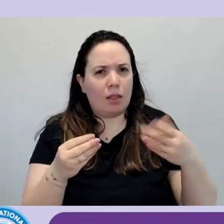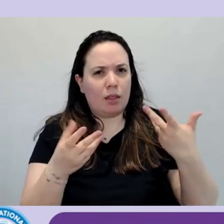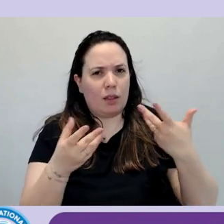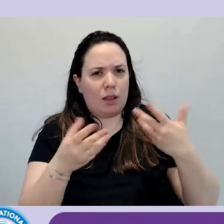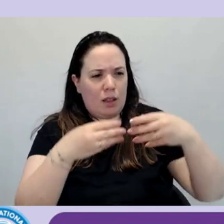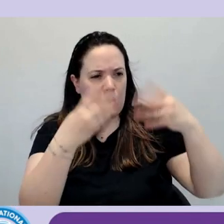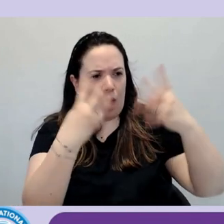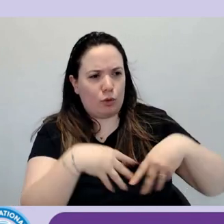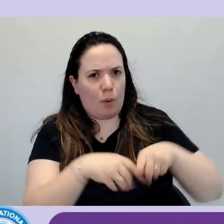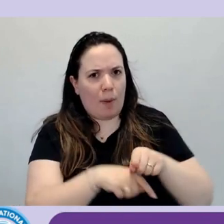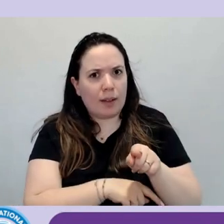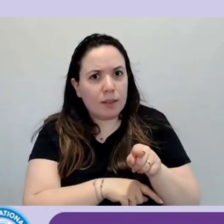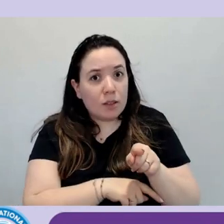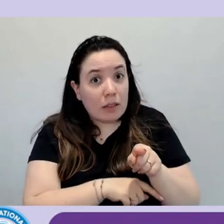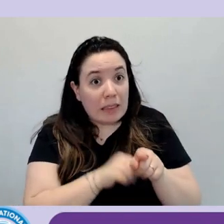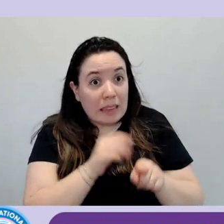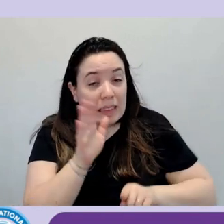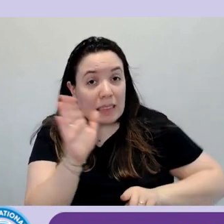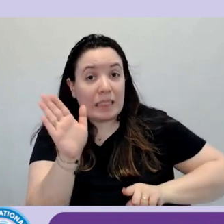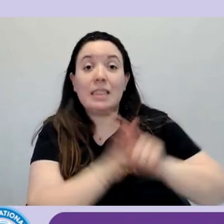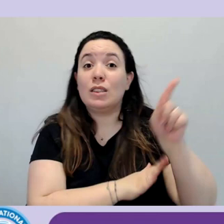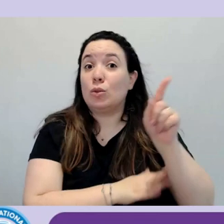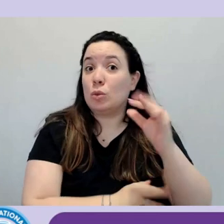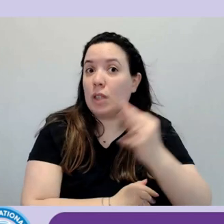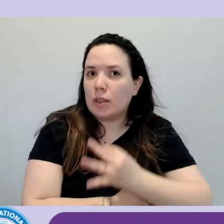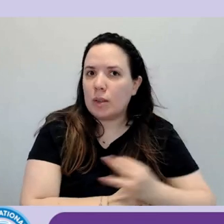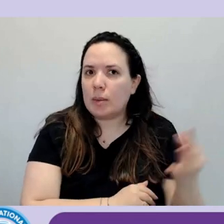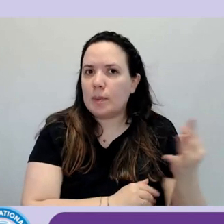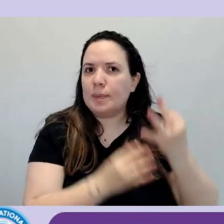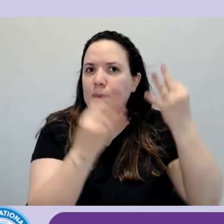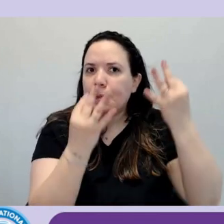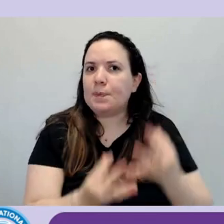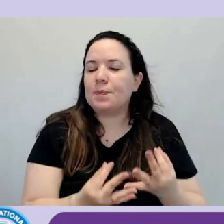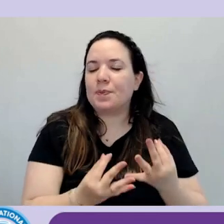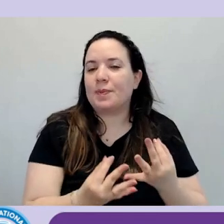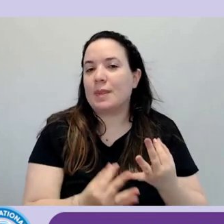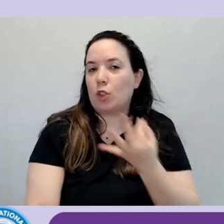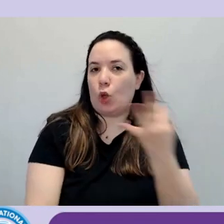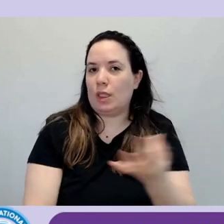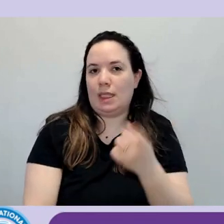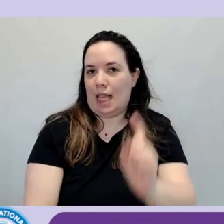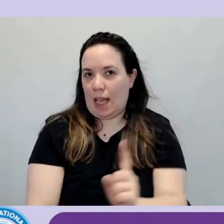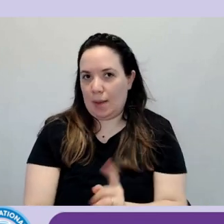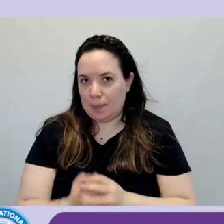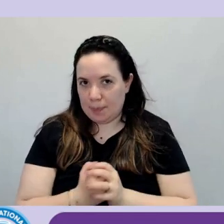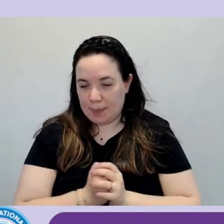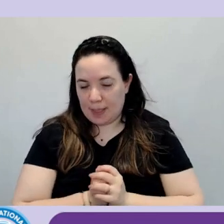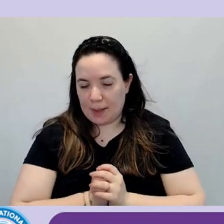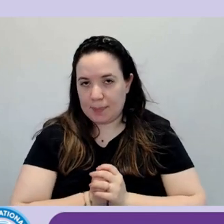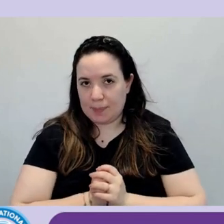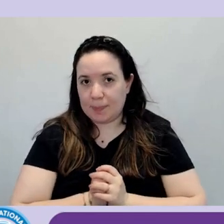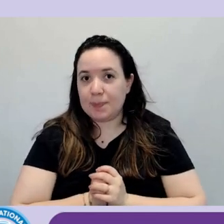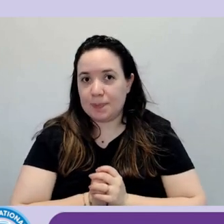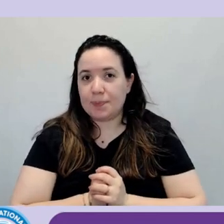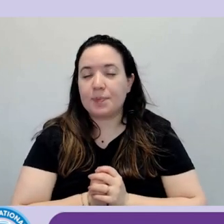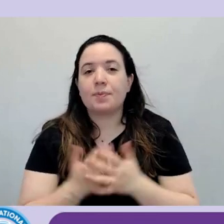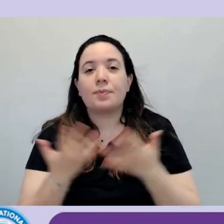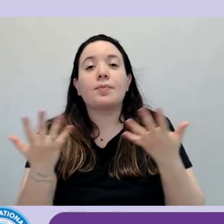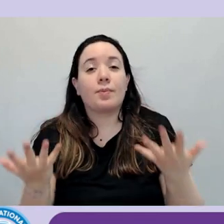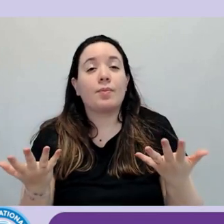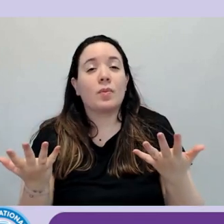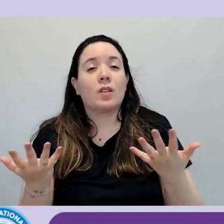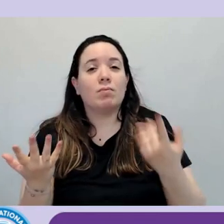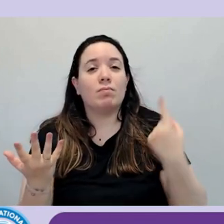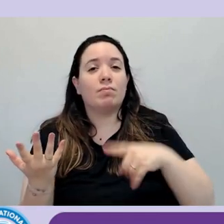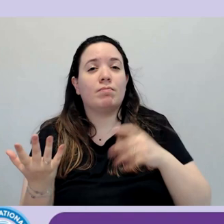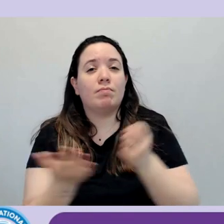strumento automatico ci dà una un supporto corretto alla verifica delle problematiche di accessibilità quindi